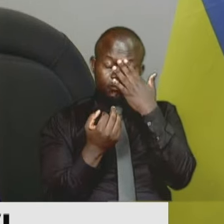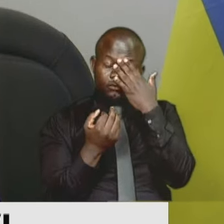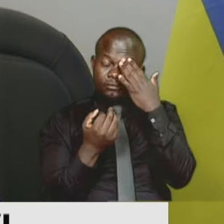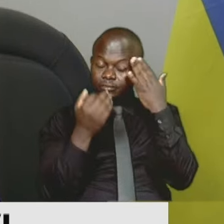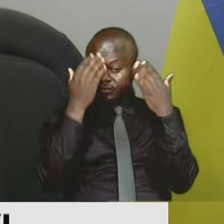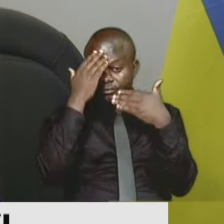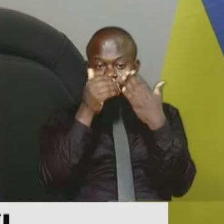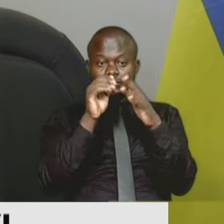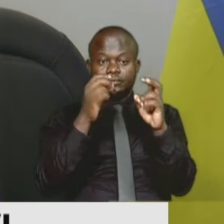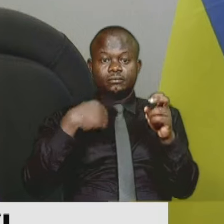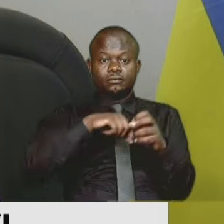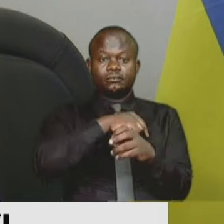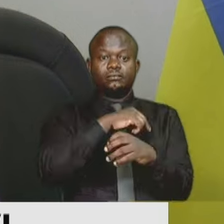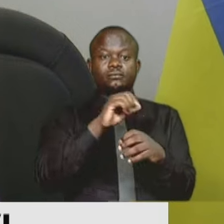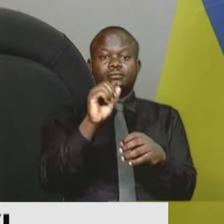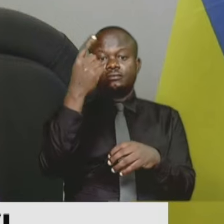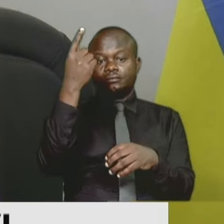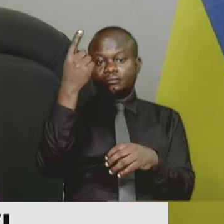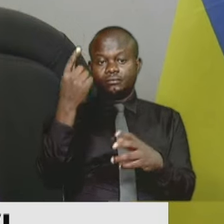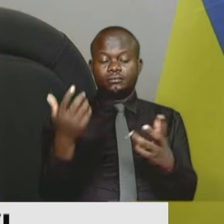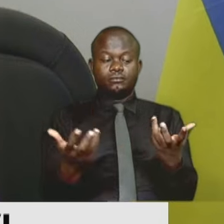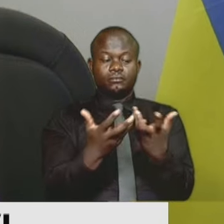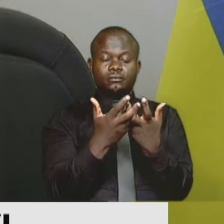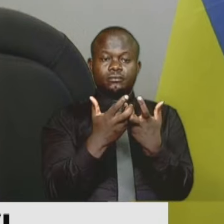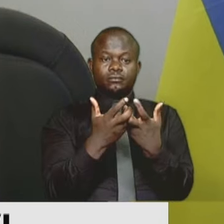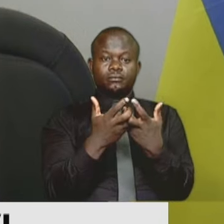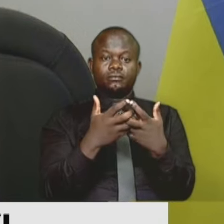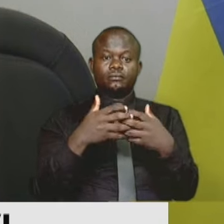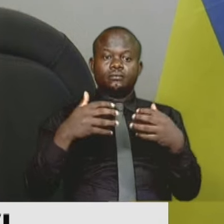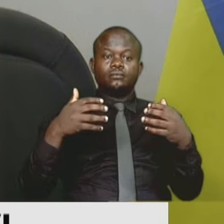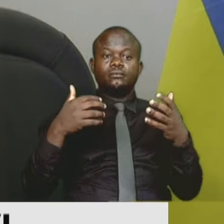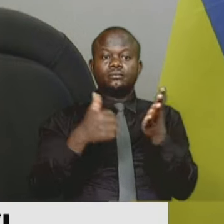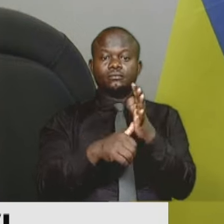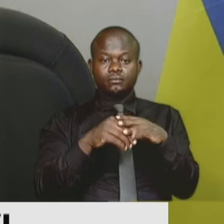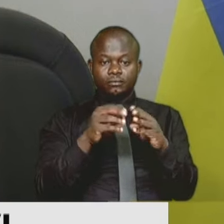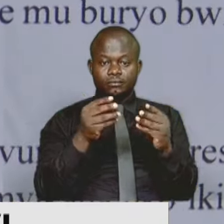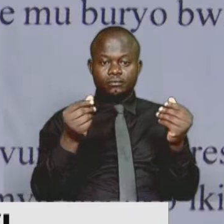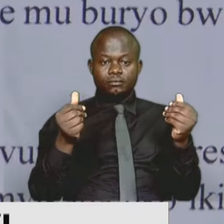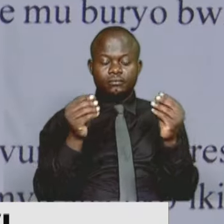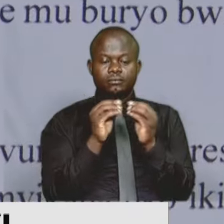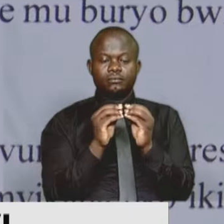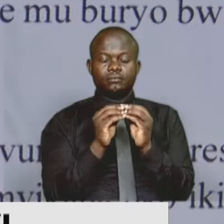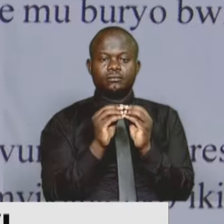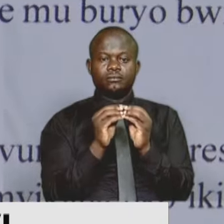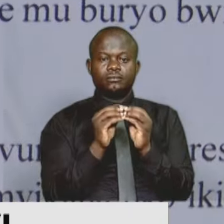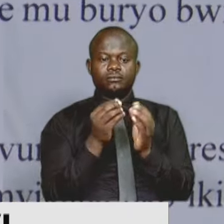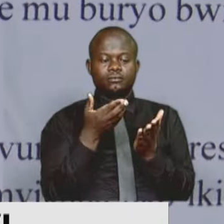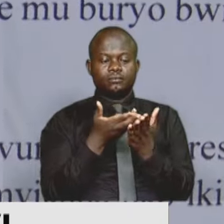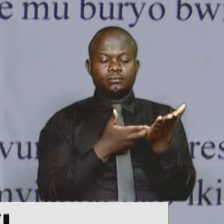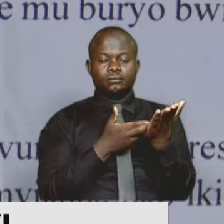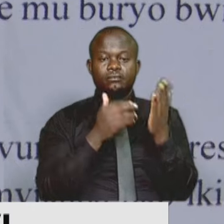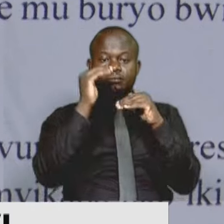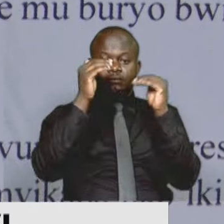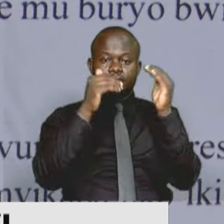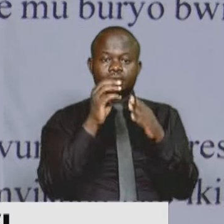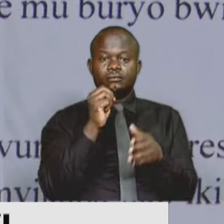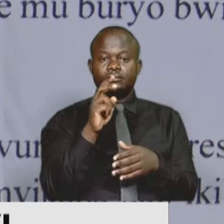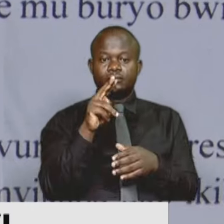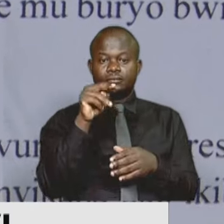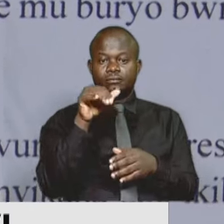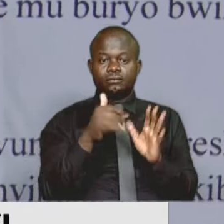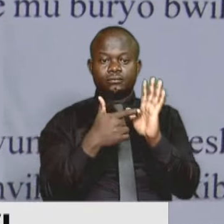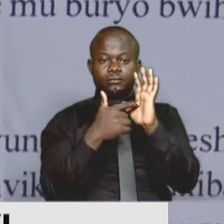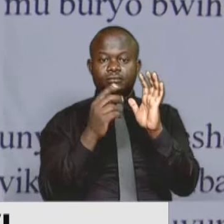kugira ngo icya mbere ni uko ubuhuza ibibazo kemuka mu bwumvikane. Raporo y'urwego rw'umuvunyi yerekana ko kuva